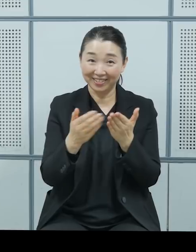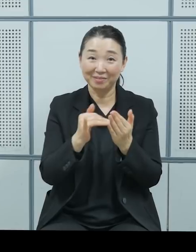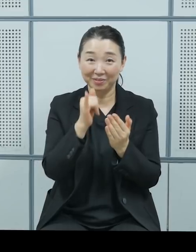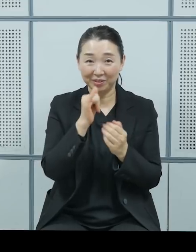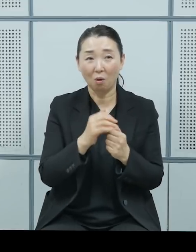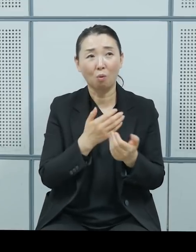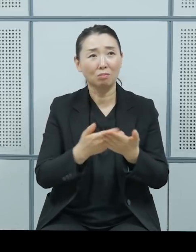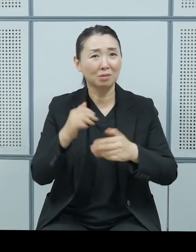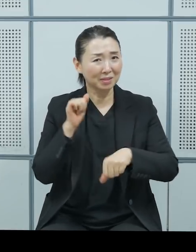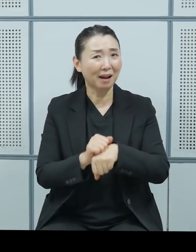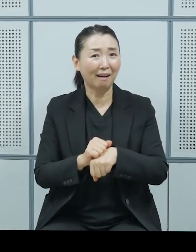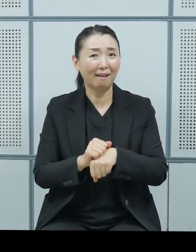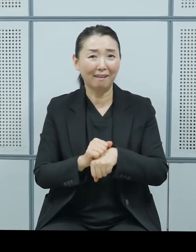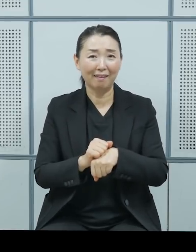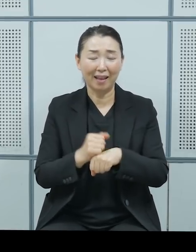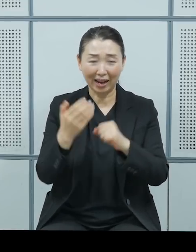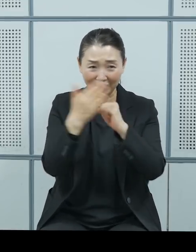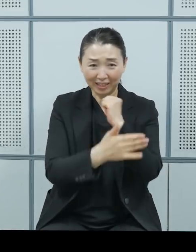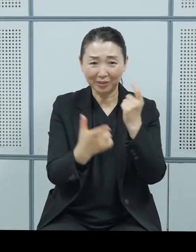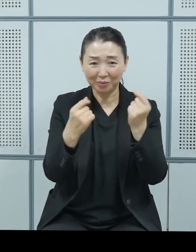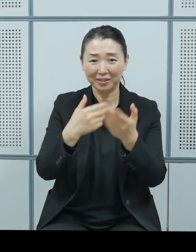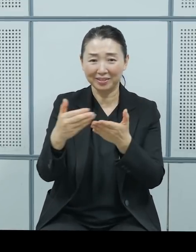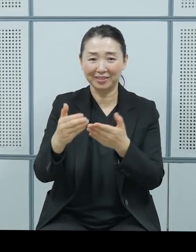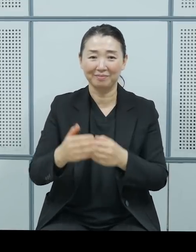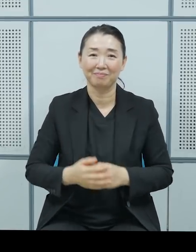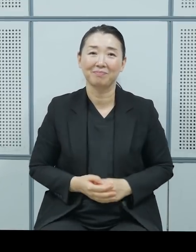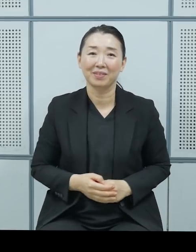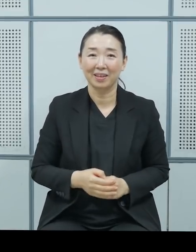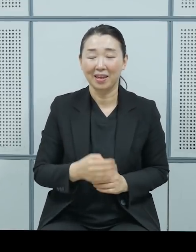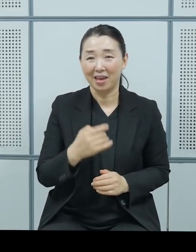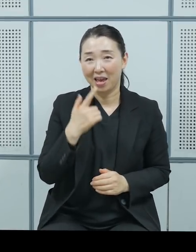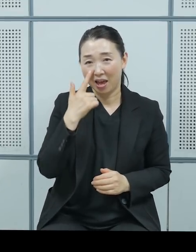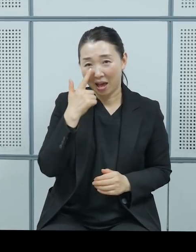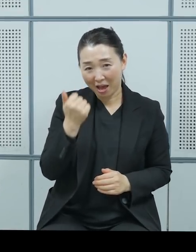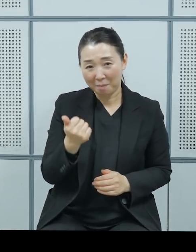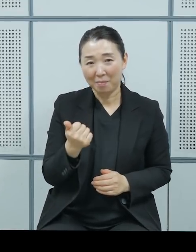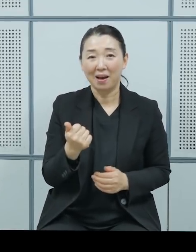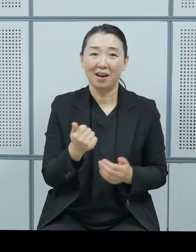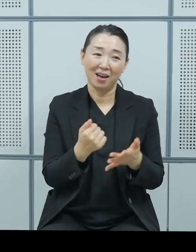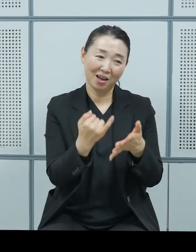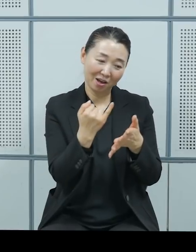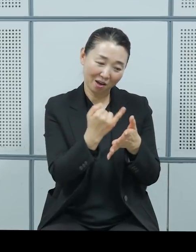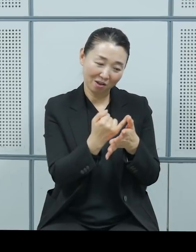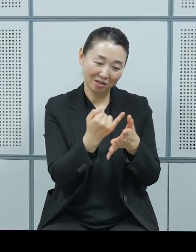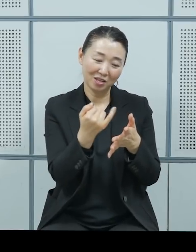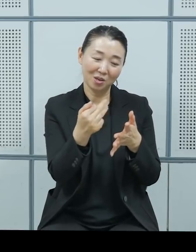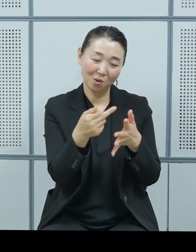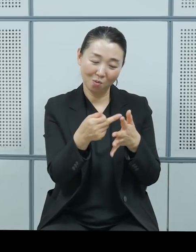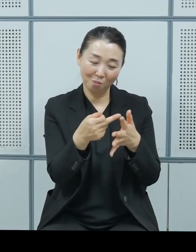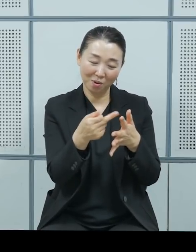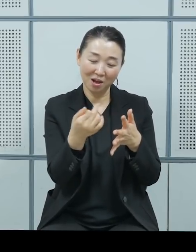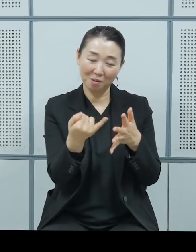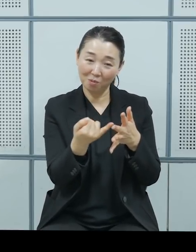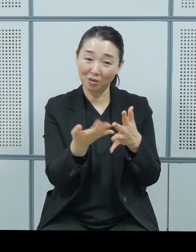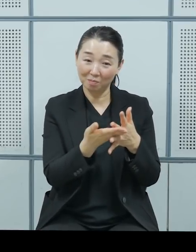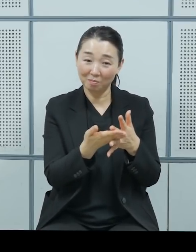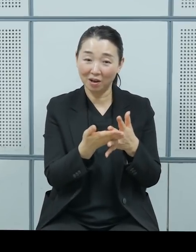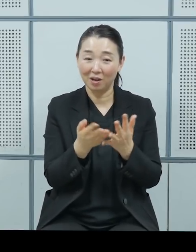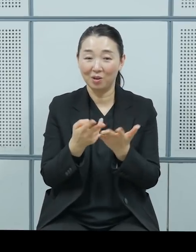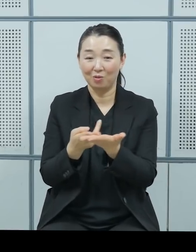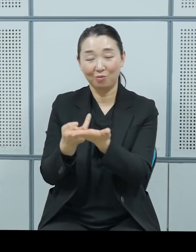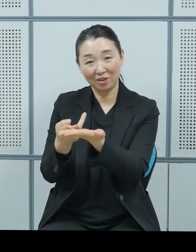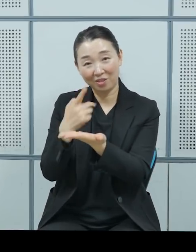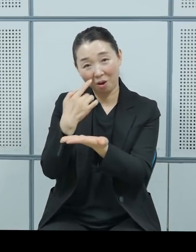그렸어요. 그림을 너무 잘 그리네요. 아까 그 그림 네네. 사진과 똑같은 거죠? 네, 맞습니다. 예, 아빠가 있고 언니하고 오빠 그리고 본인이 있고 누워 있는